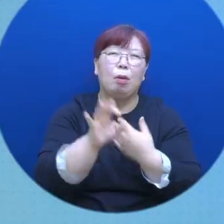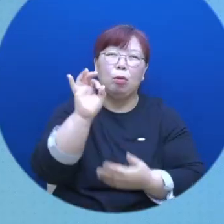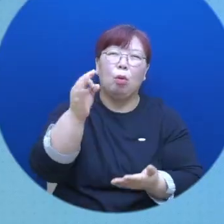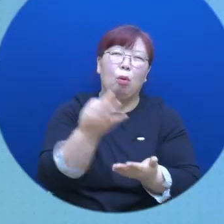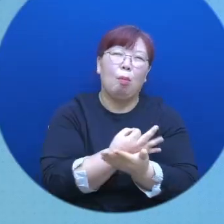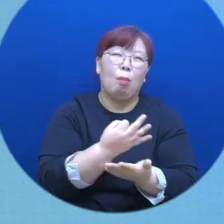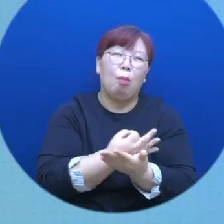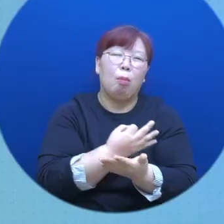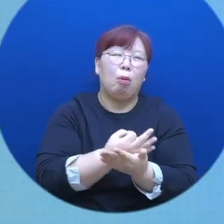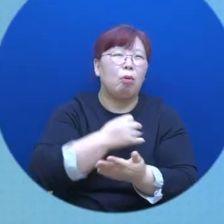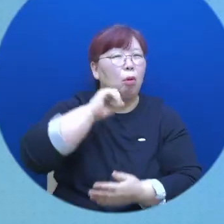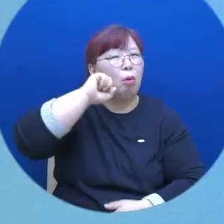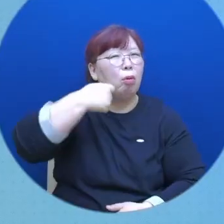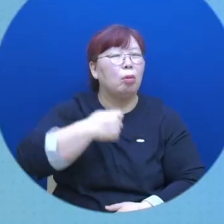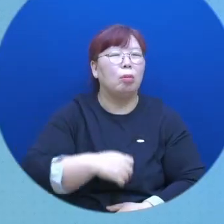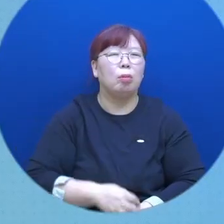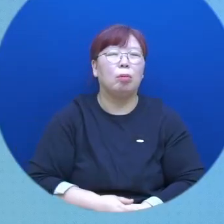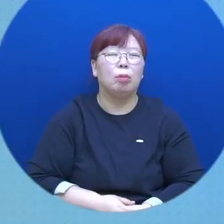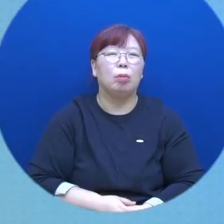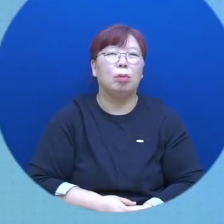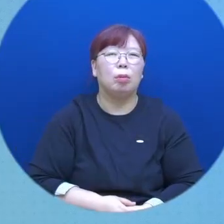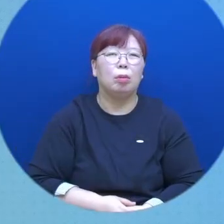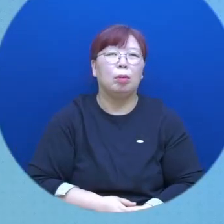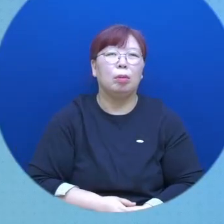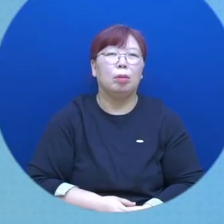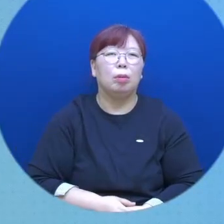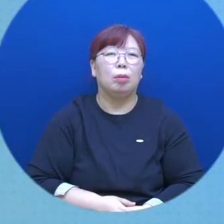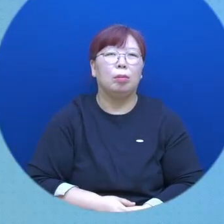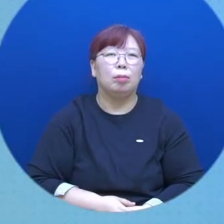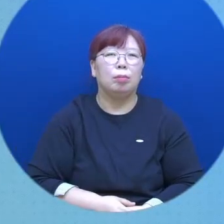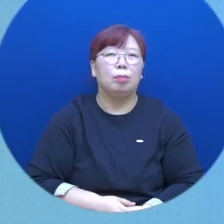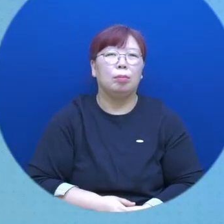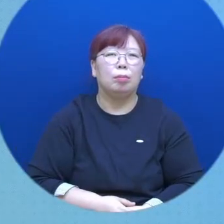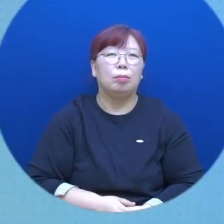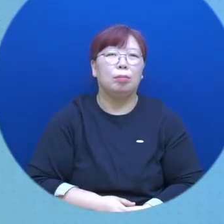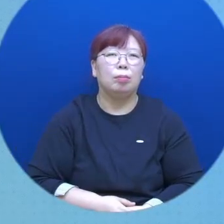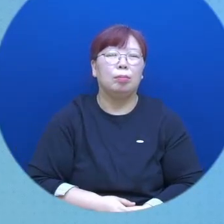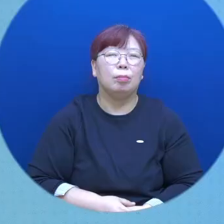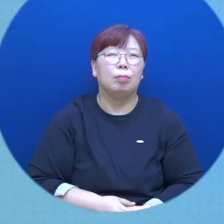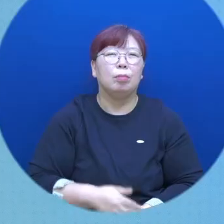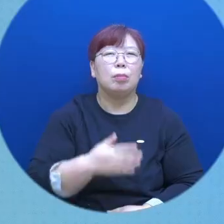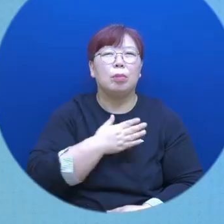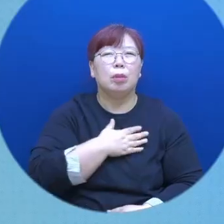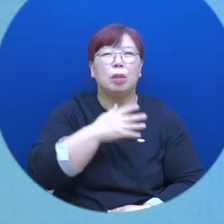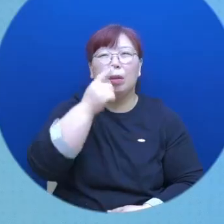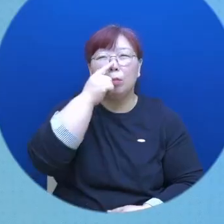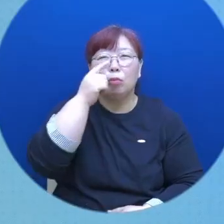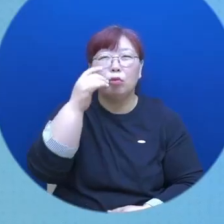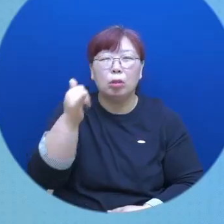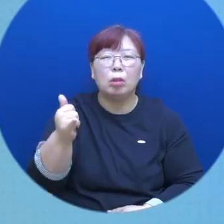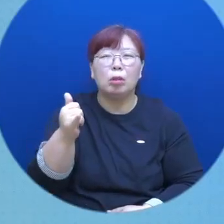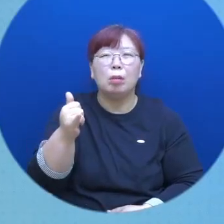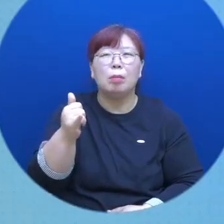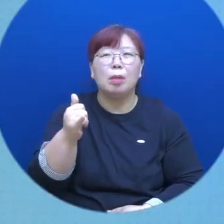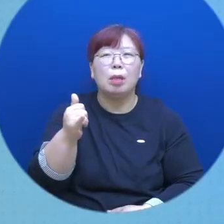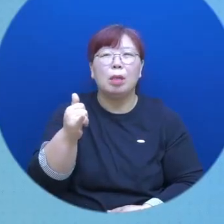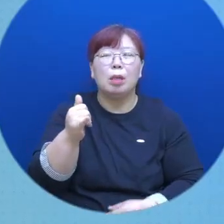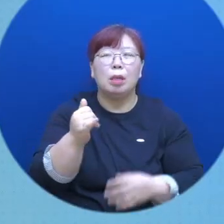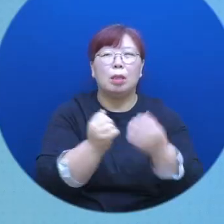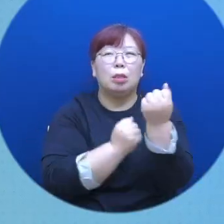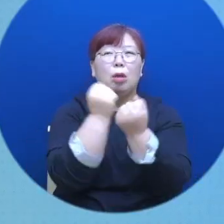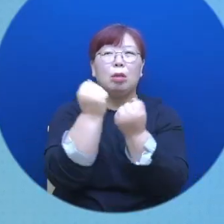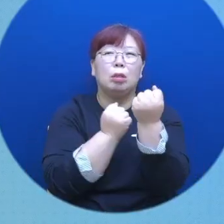막막하잖아요. 음악해서 힘들잖아요. 그러니까 얘기해요. 제 엄마 아빠 설득해